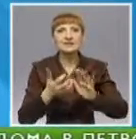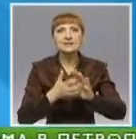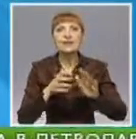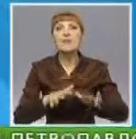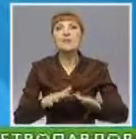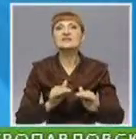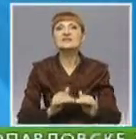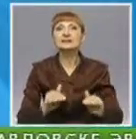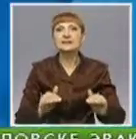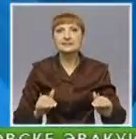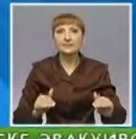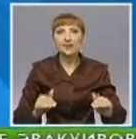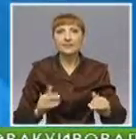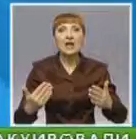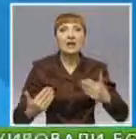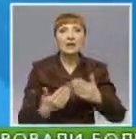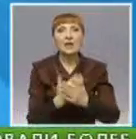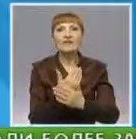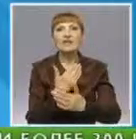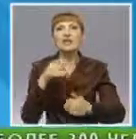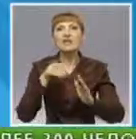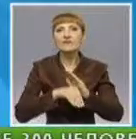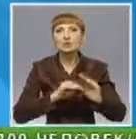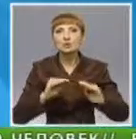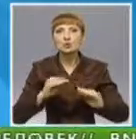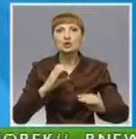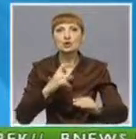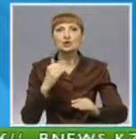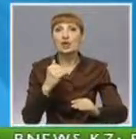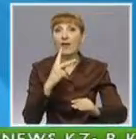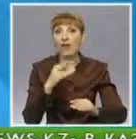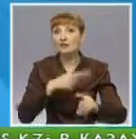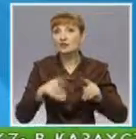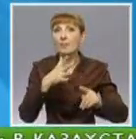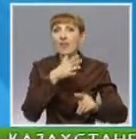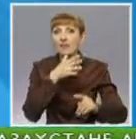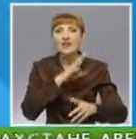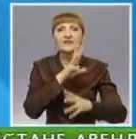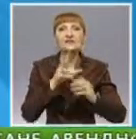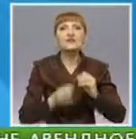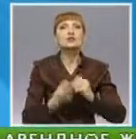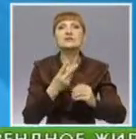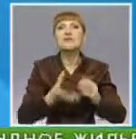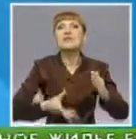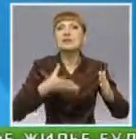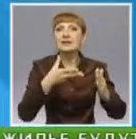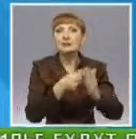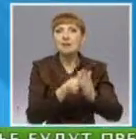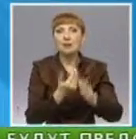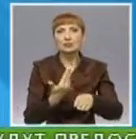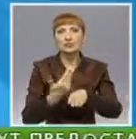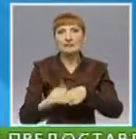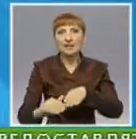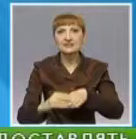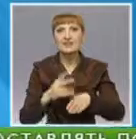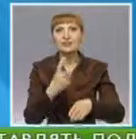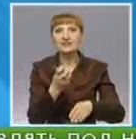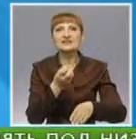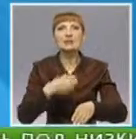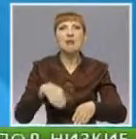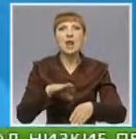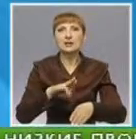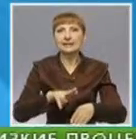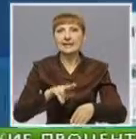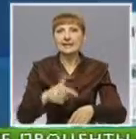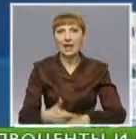мест в детских садах. На обновление инфраструктуры ЖКХ в течение 5 лет из всех источников финансирования будет выделяться по 200 миллиардов